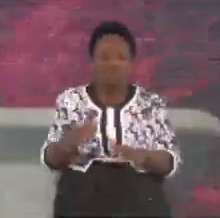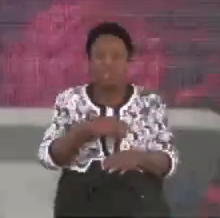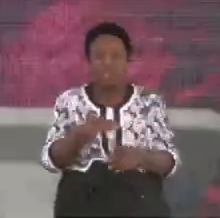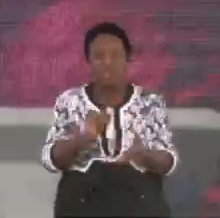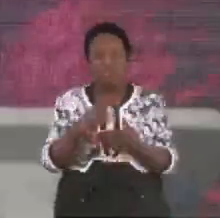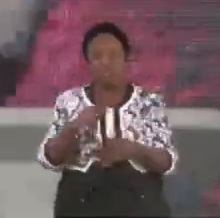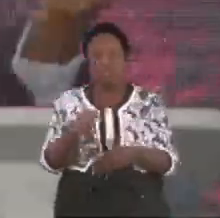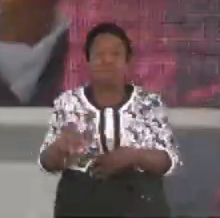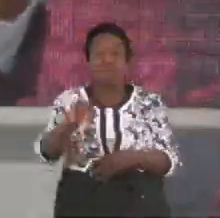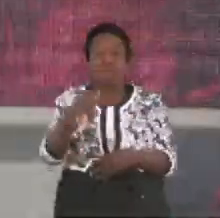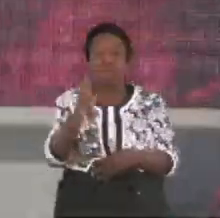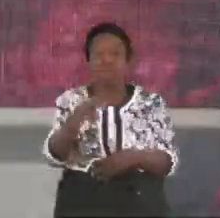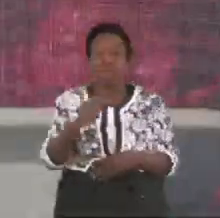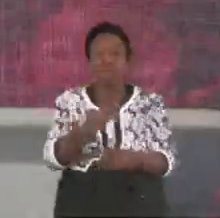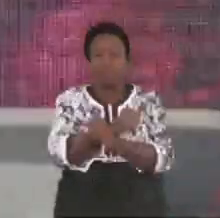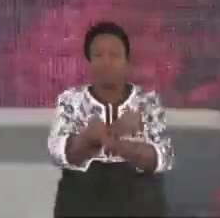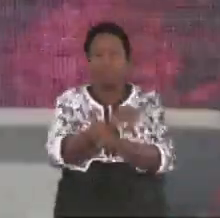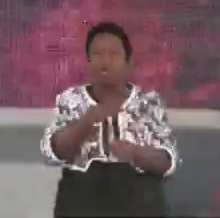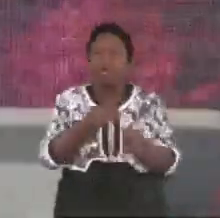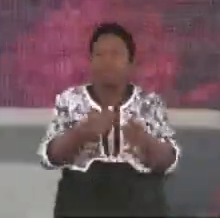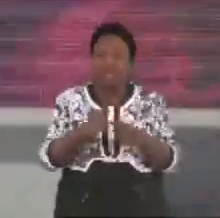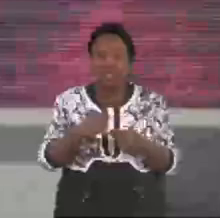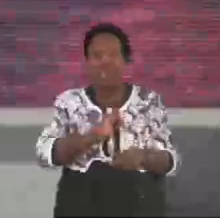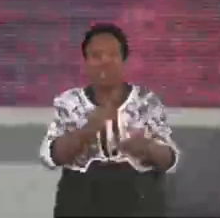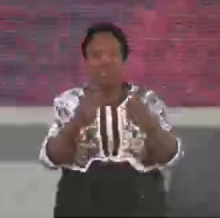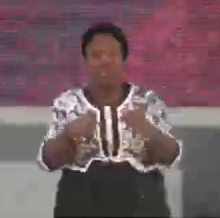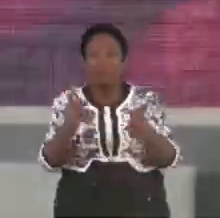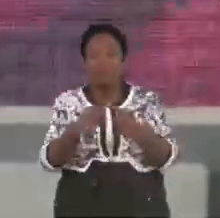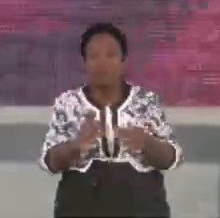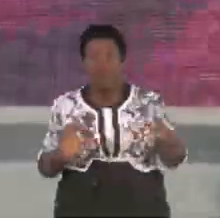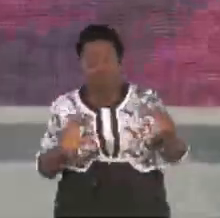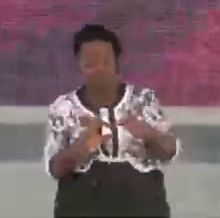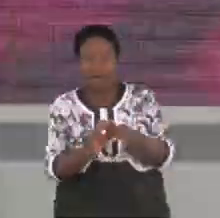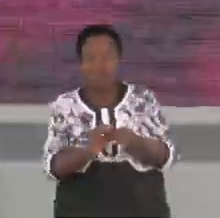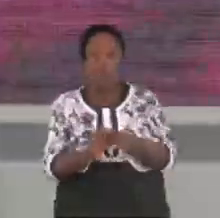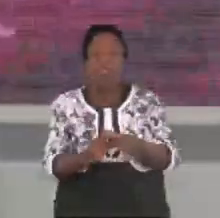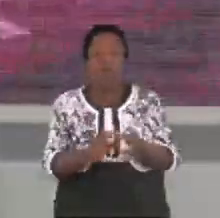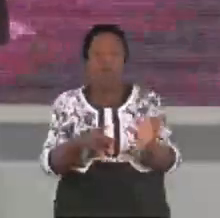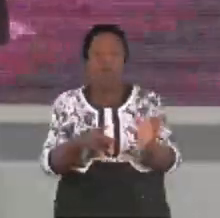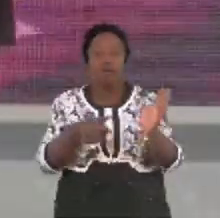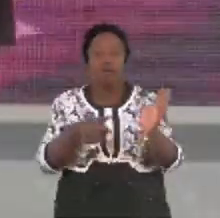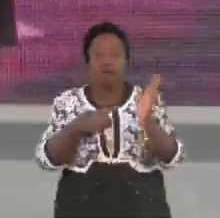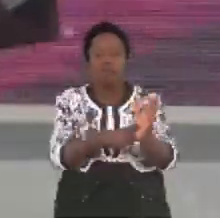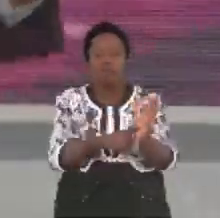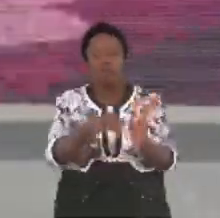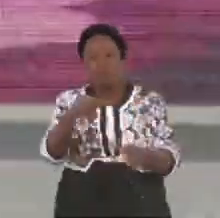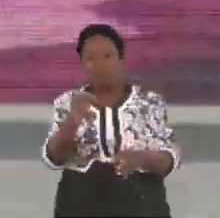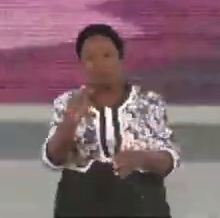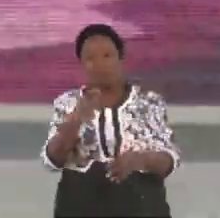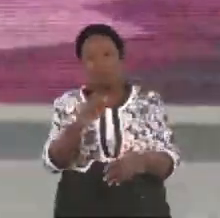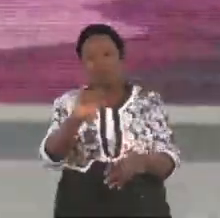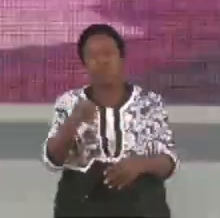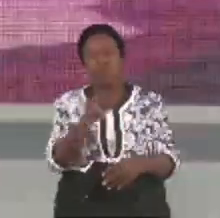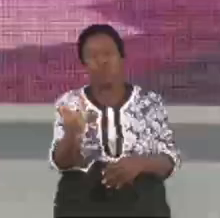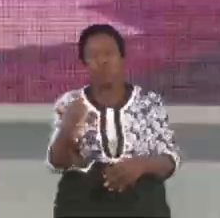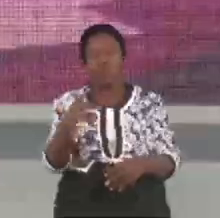Jean le bien-aimé, et je reviendrai à leur révélation combinée, Jean-Baptiste,